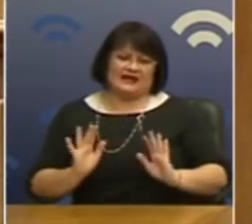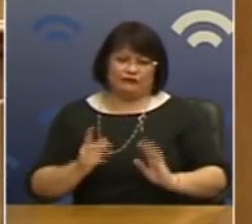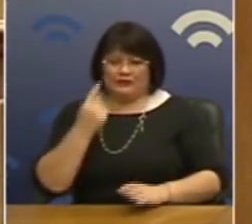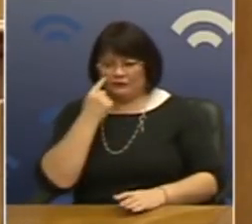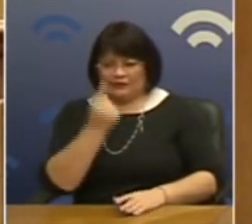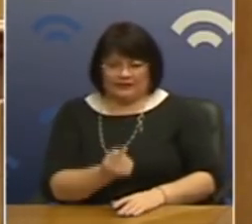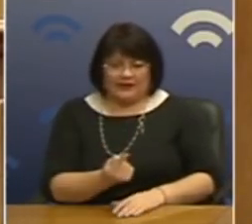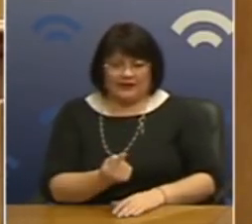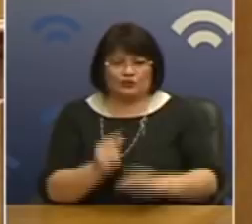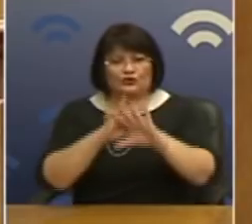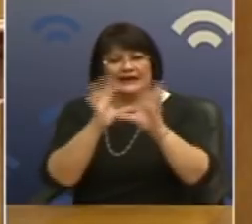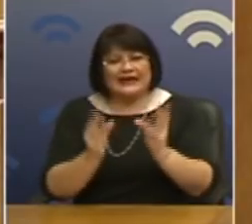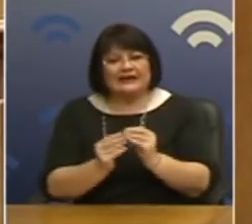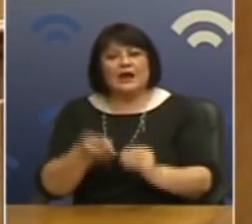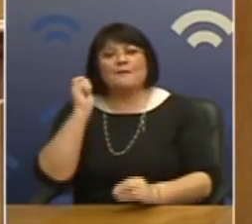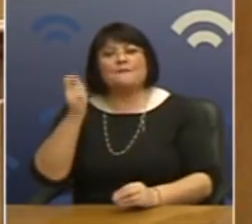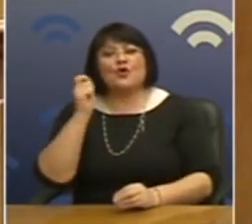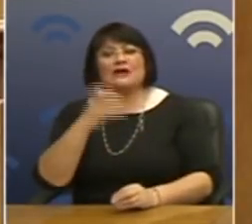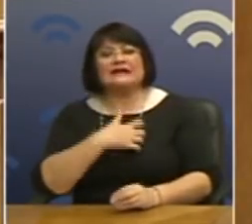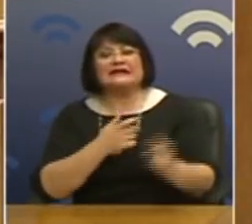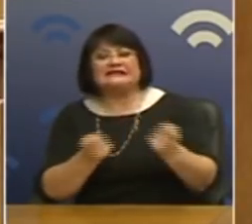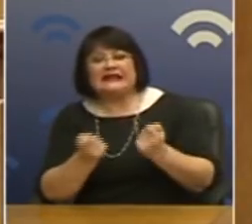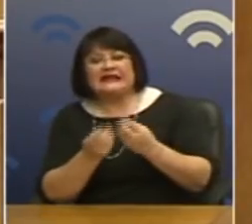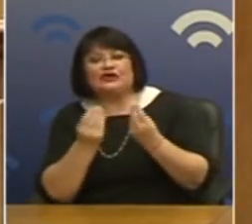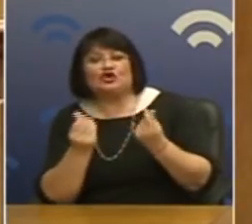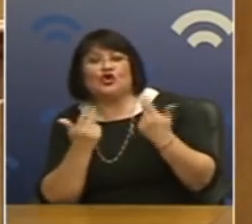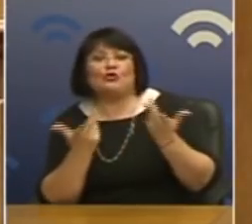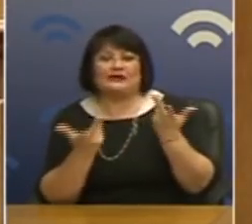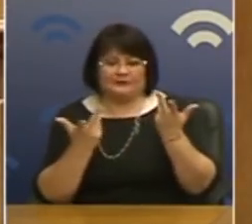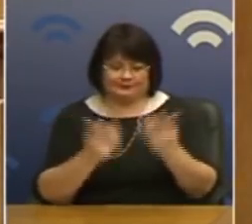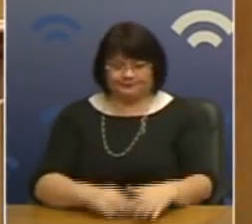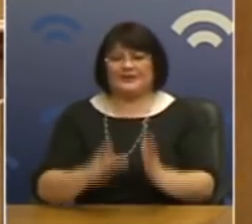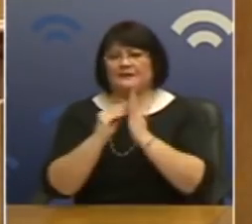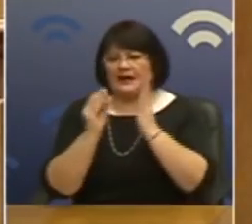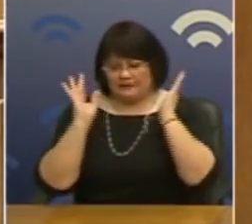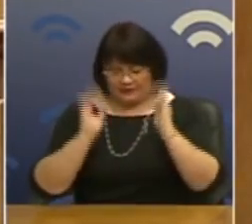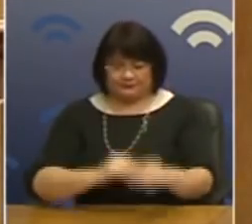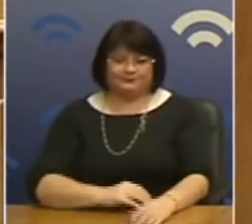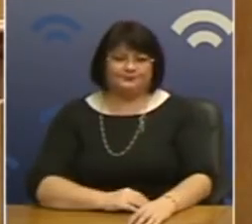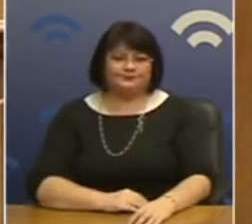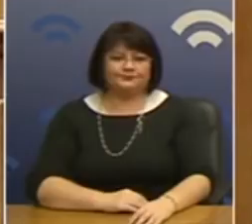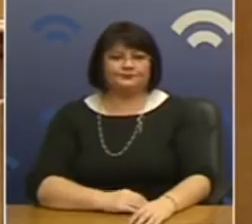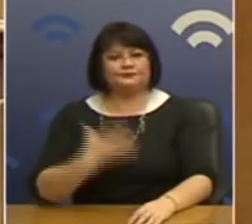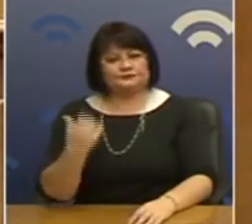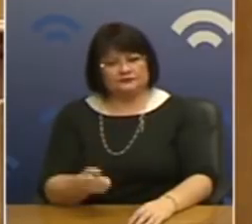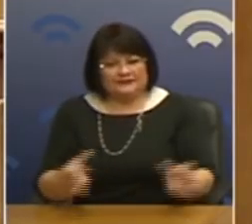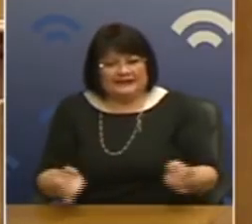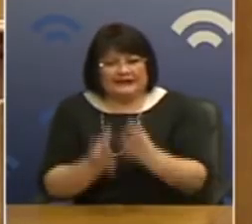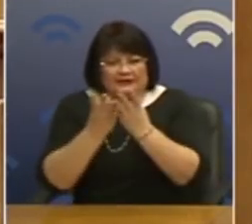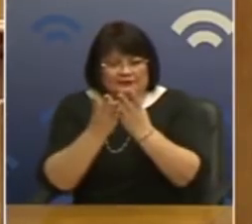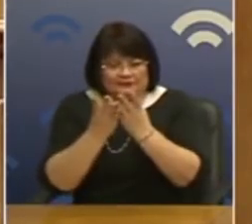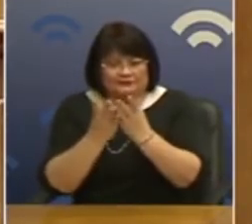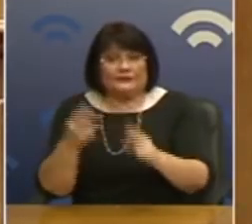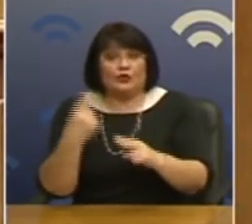τη συνολικότερη πολιτική στρατηγική τους ταύτιση. Για παράδειγμα, υπήρξε σύμπτωση στο